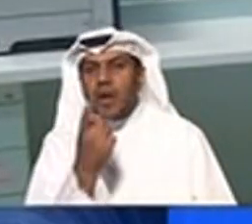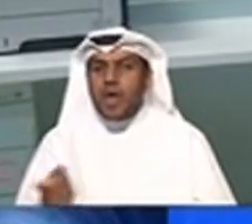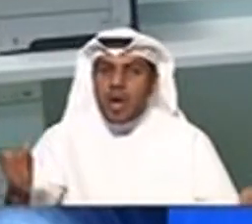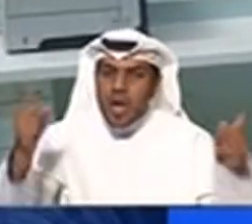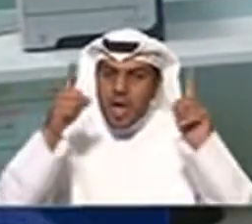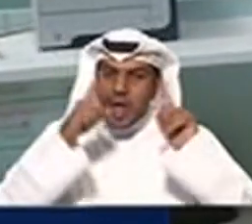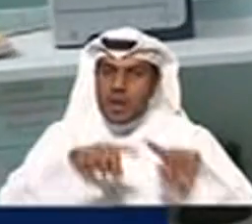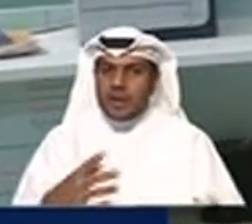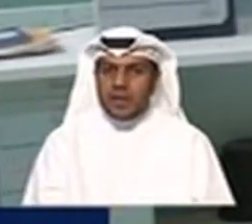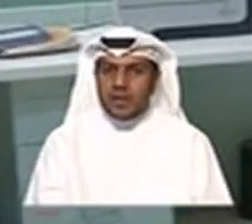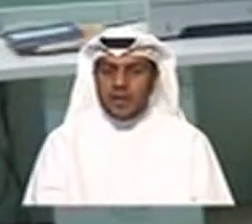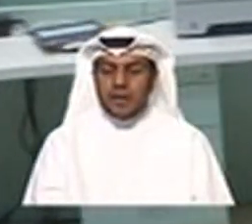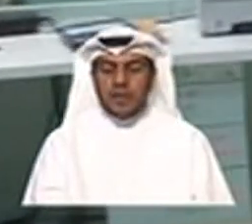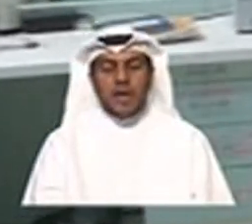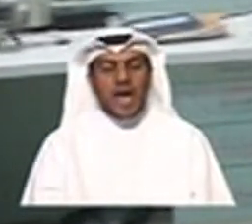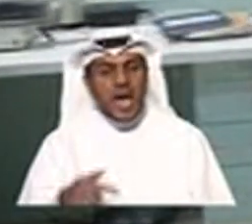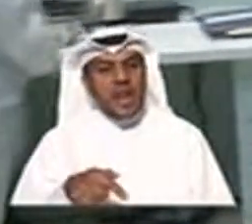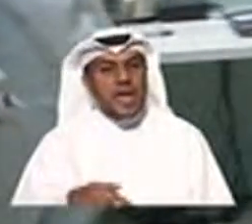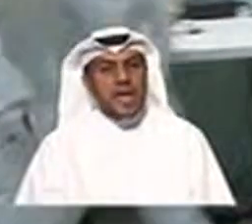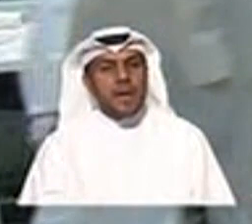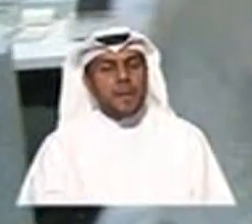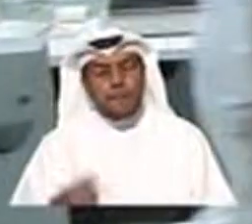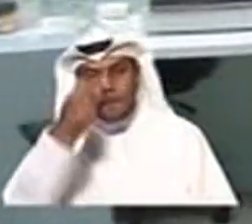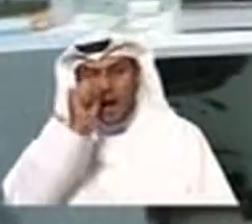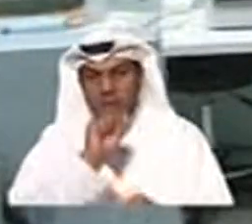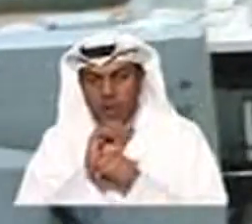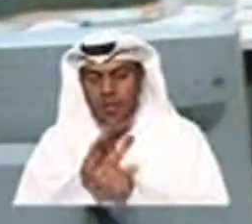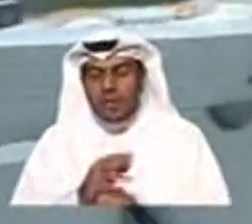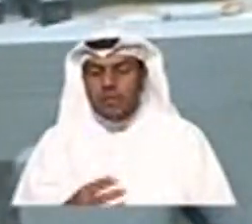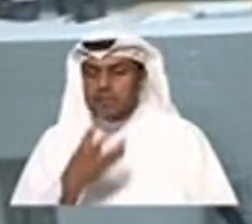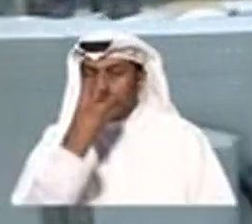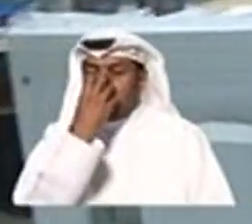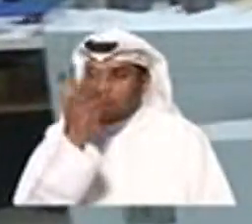أسرة العناية المركزة جراء إصابتهم